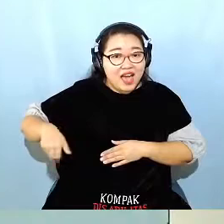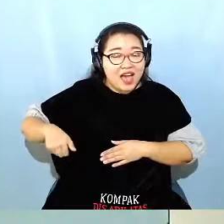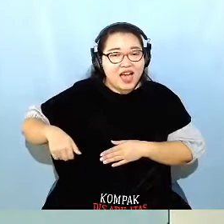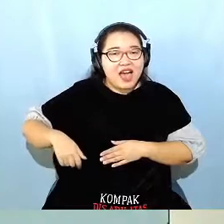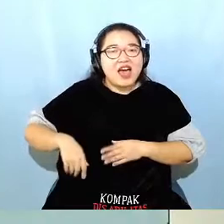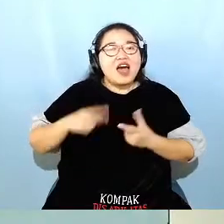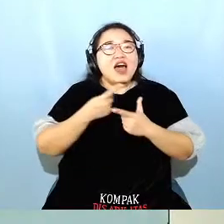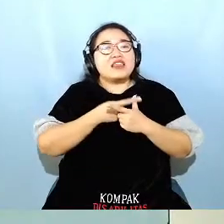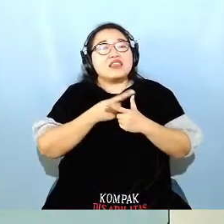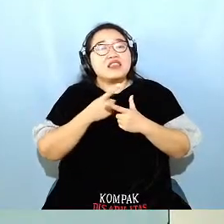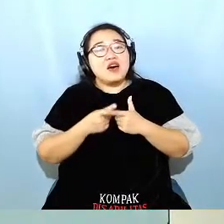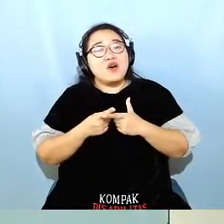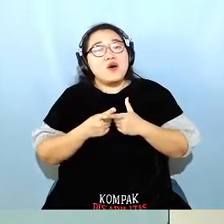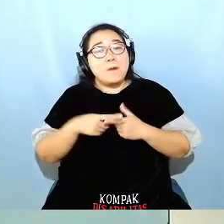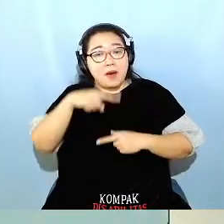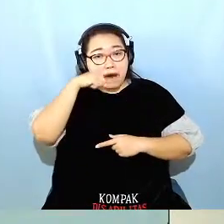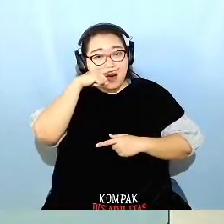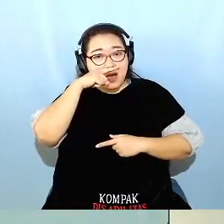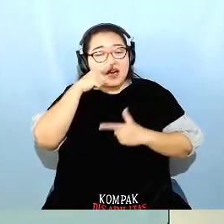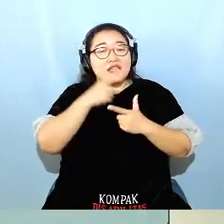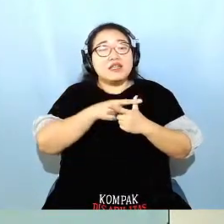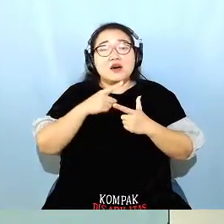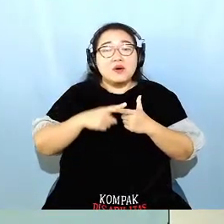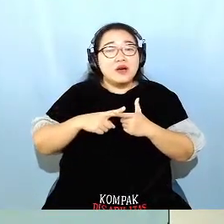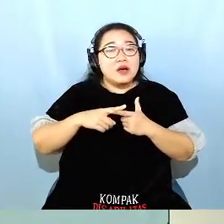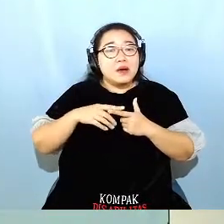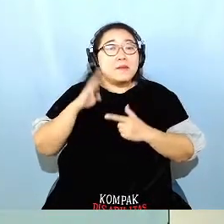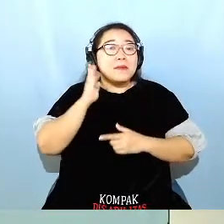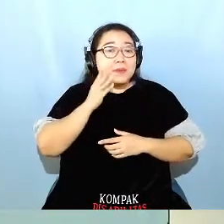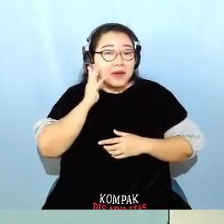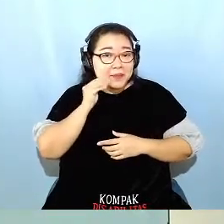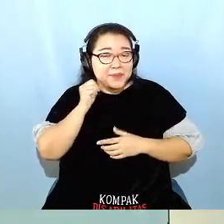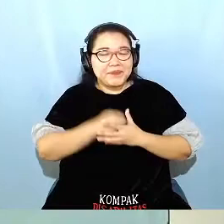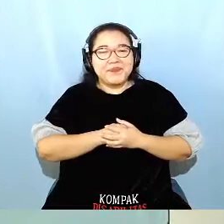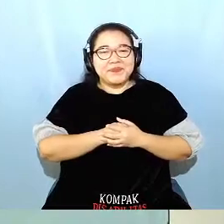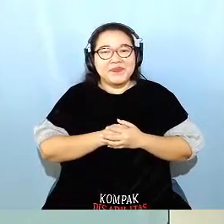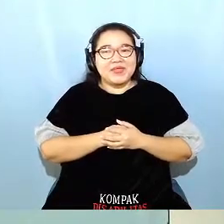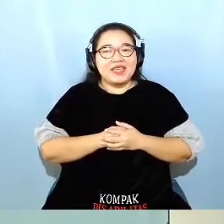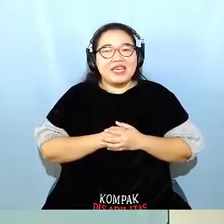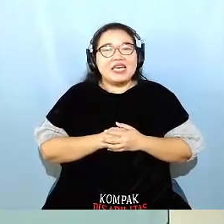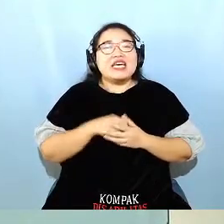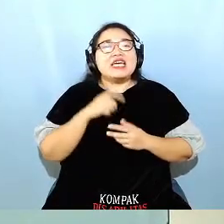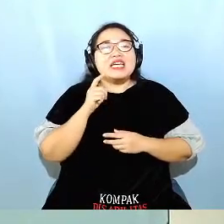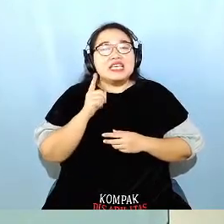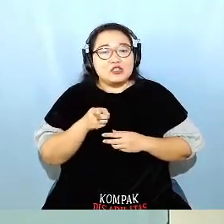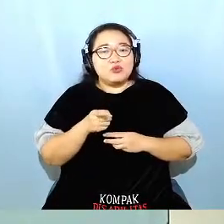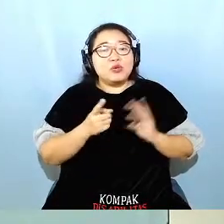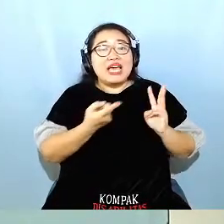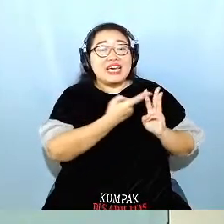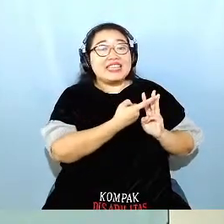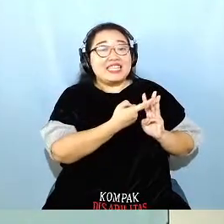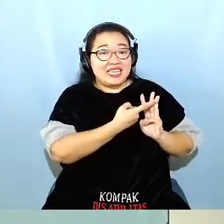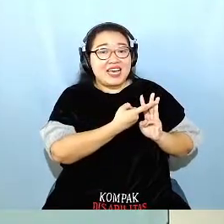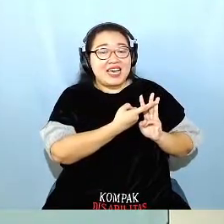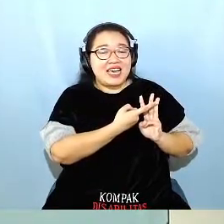itu membuat orang merasa ini bahasa cinta terlaksanakan ketika kita berbagi hadiah.